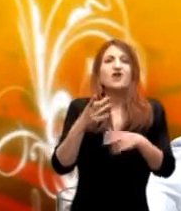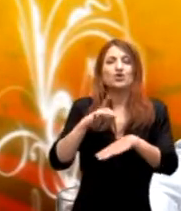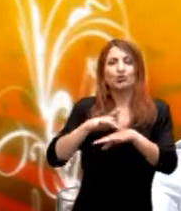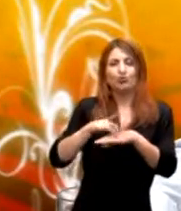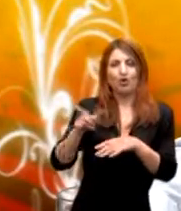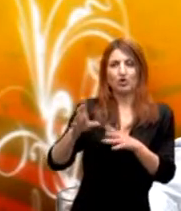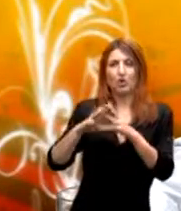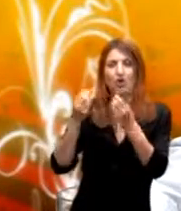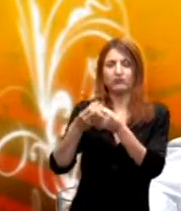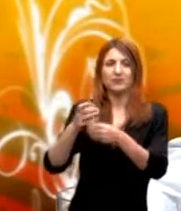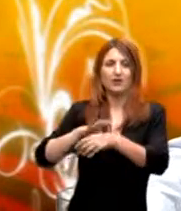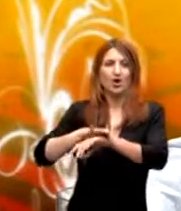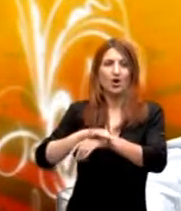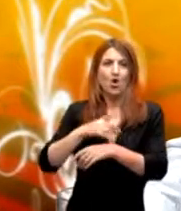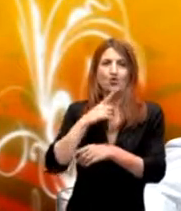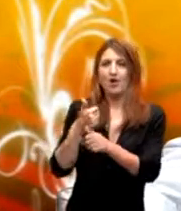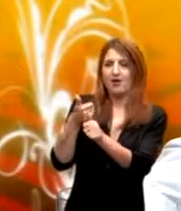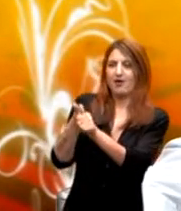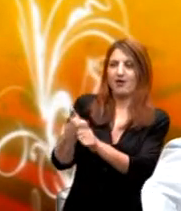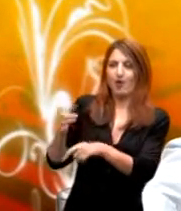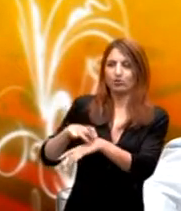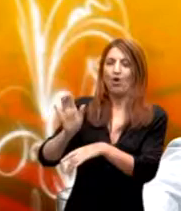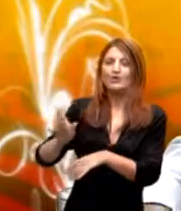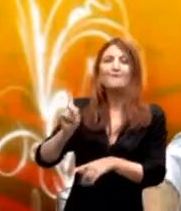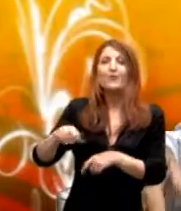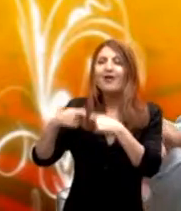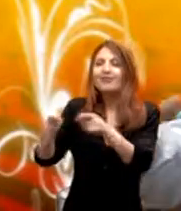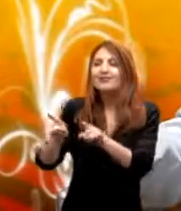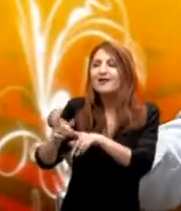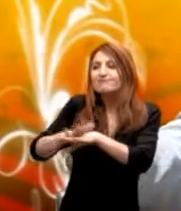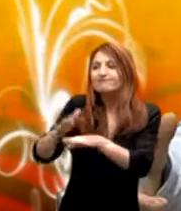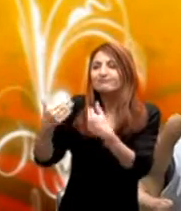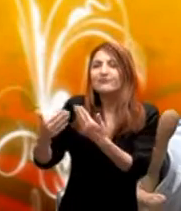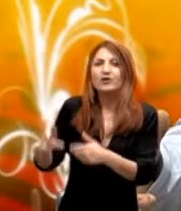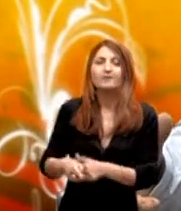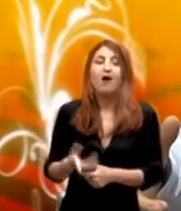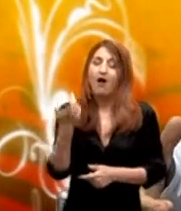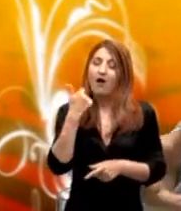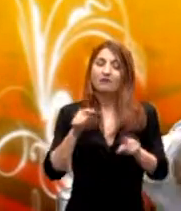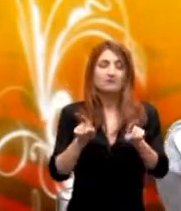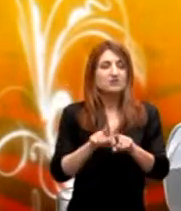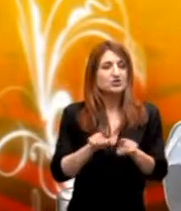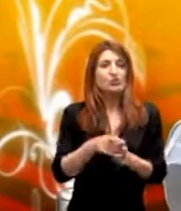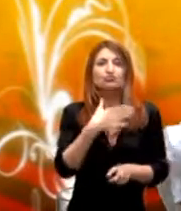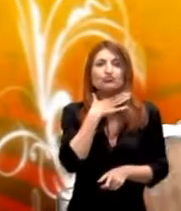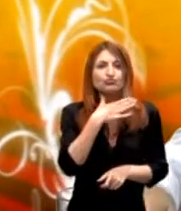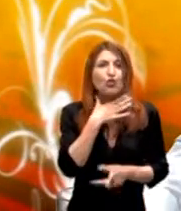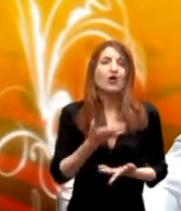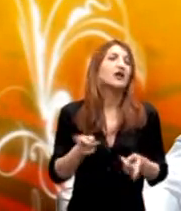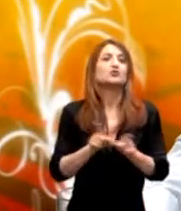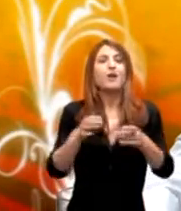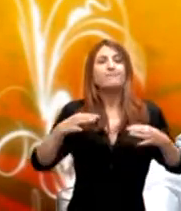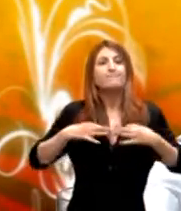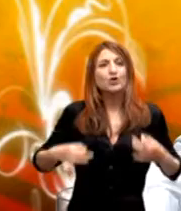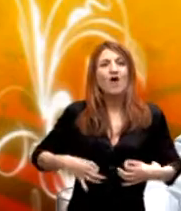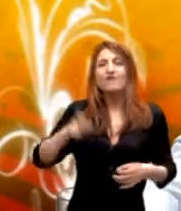primarne medicine, odnosno liječnika koji je prvi u kontaktu. Apsolutno. Ali i u školi profesor, svaki